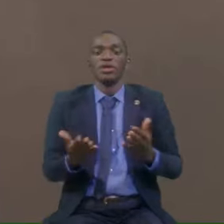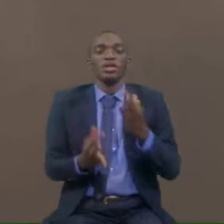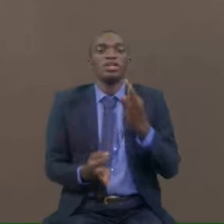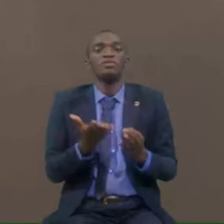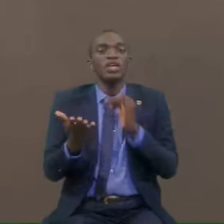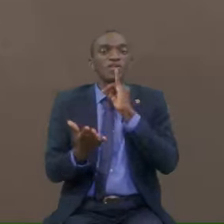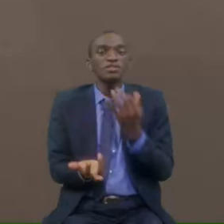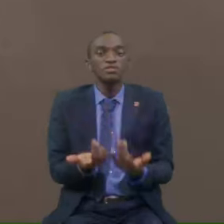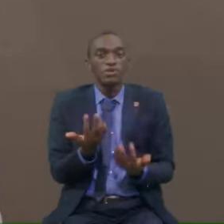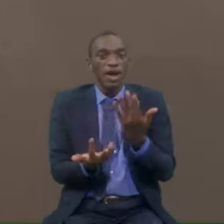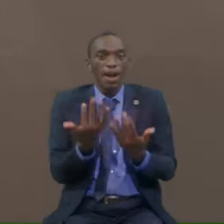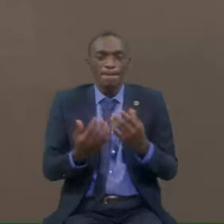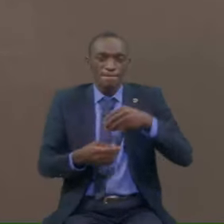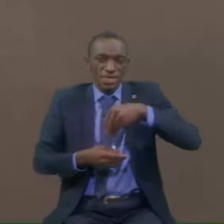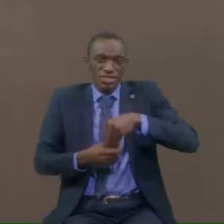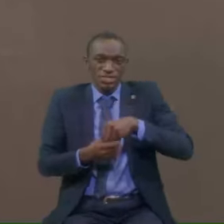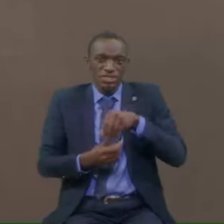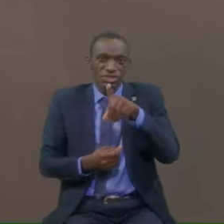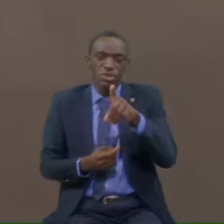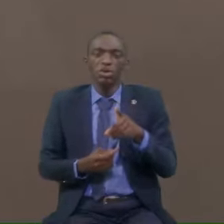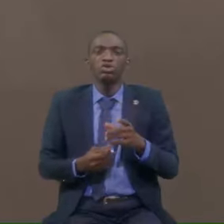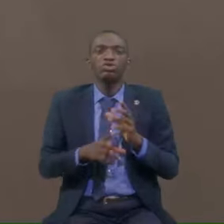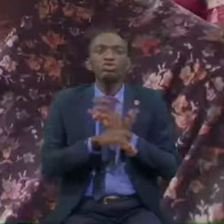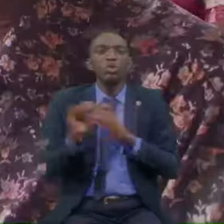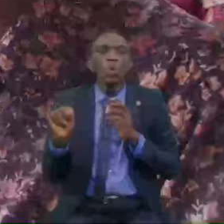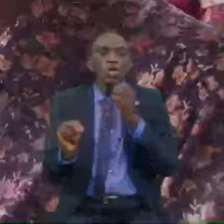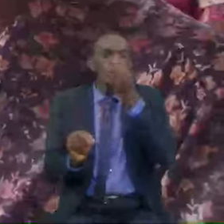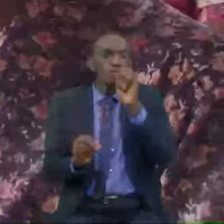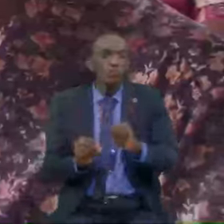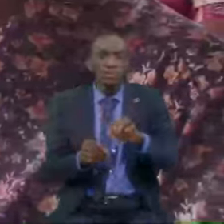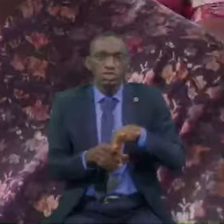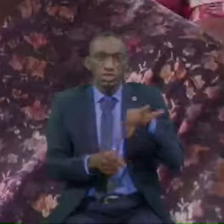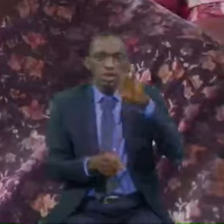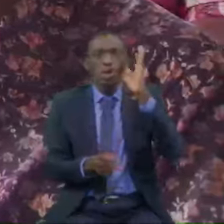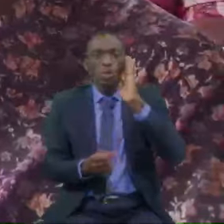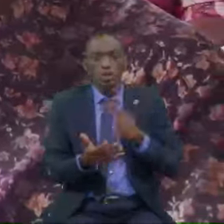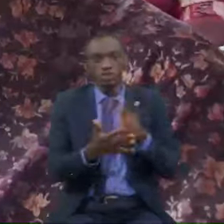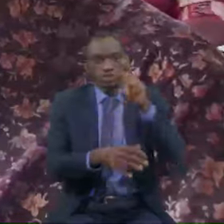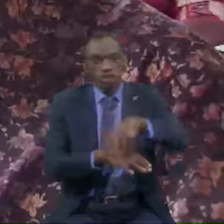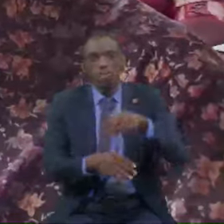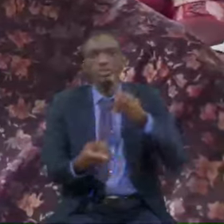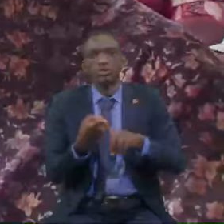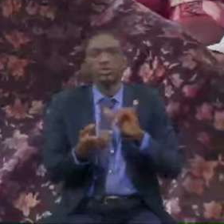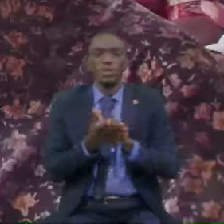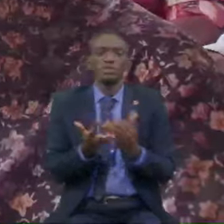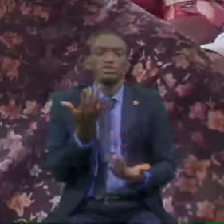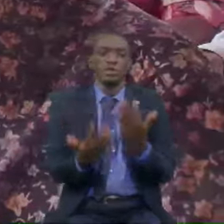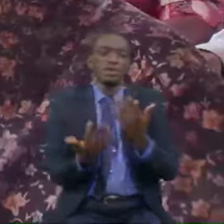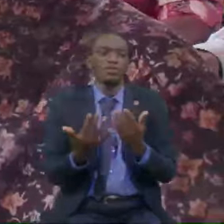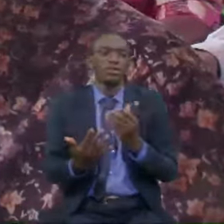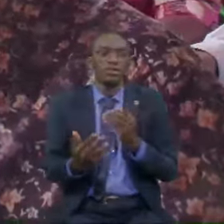si le feu brûle en toi, aucun mauvais esprit ne peut sauter dans ce feu. J'ai le